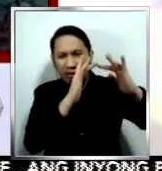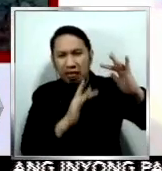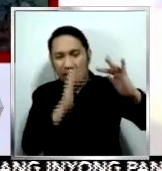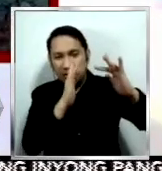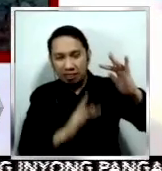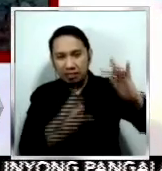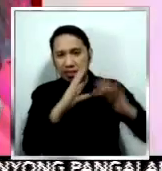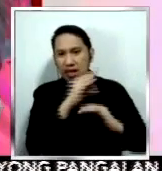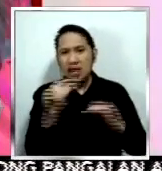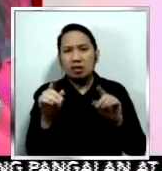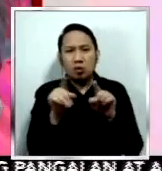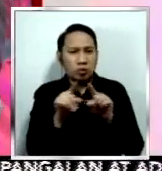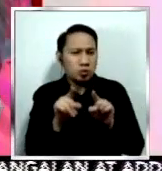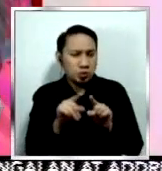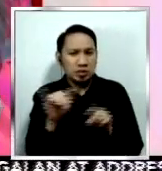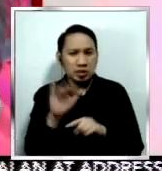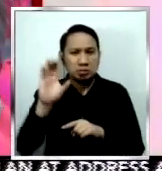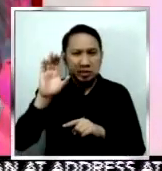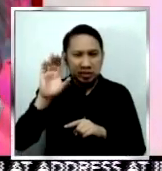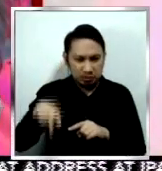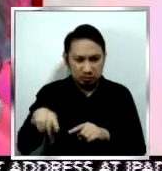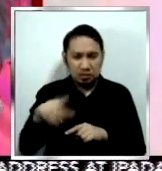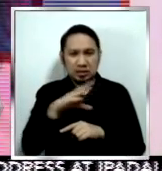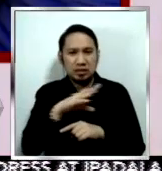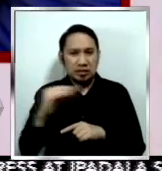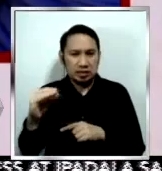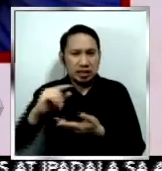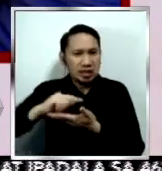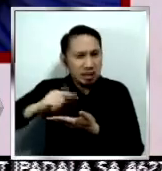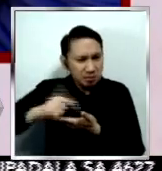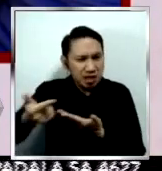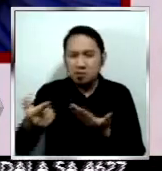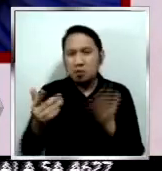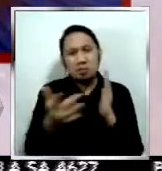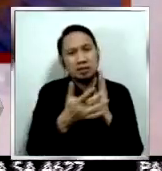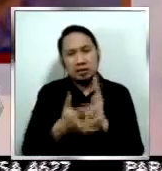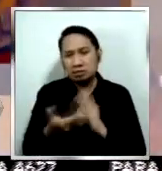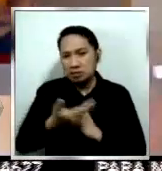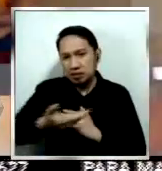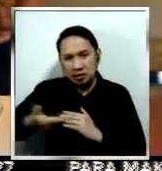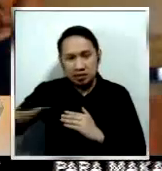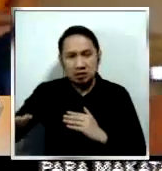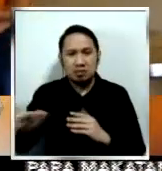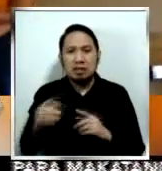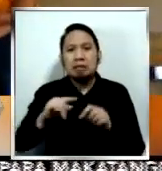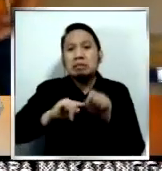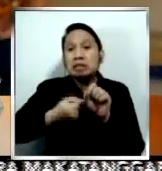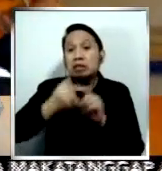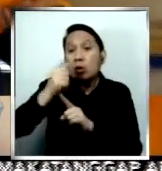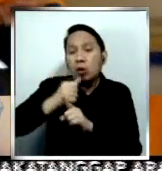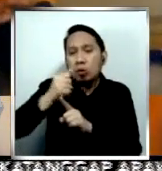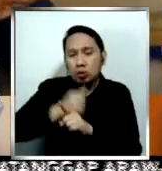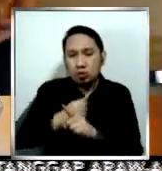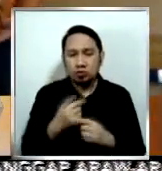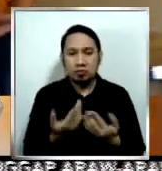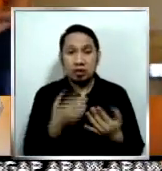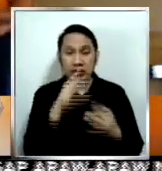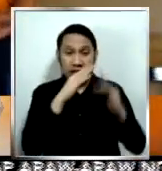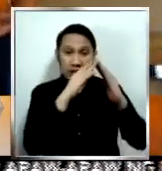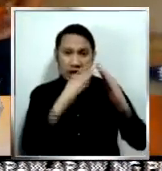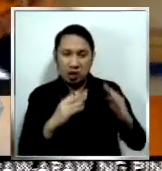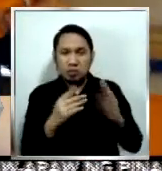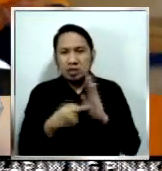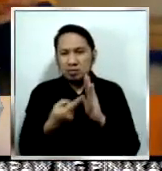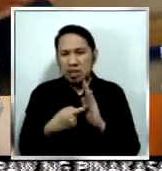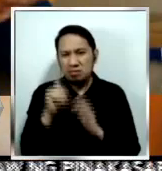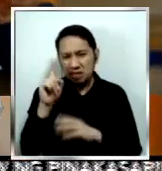cellphone o gadget para sa online learning na sisimulan na sa Agosto. Minsan, sa isang tahanan, isa lang ang mayroong